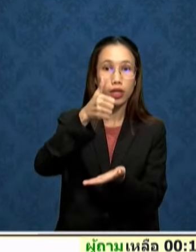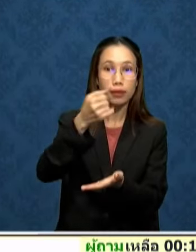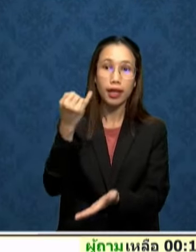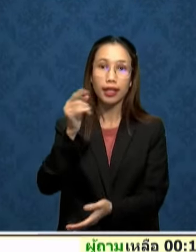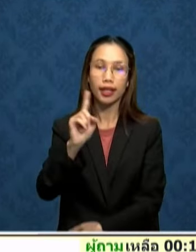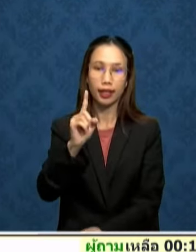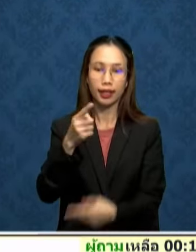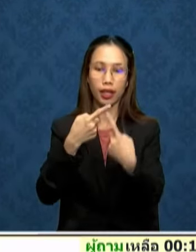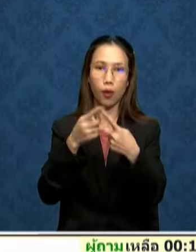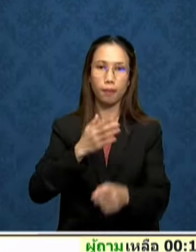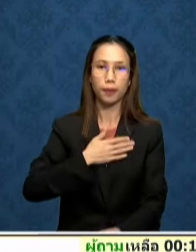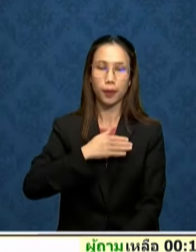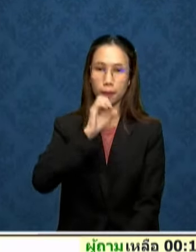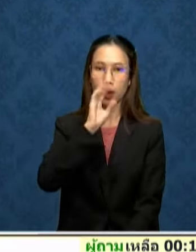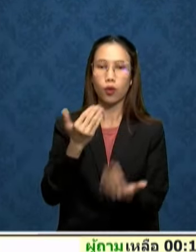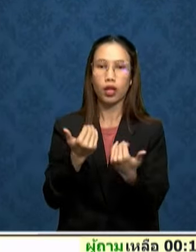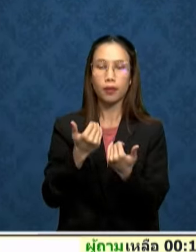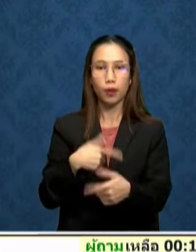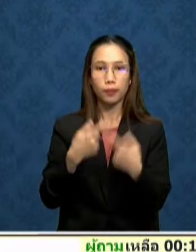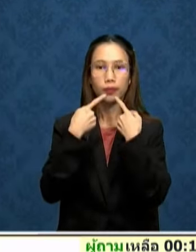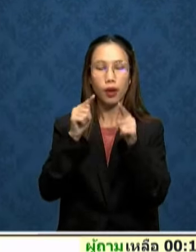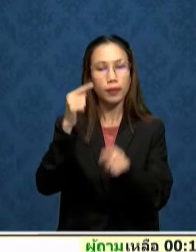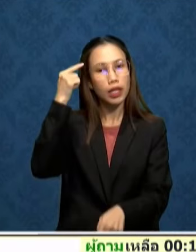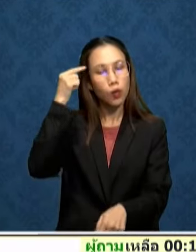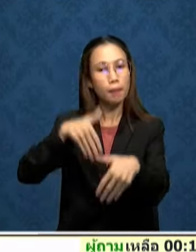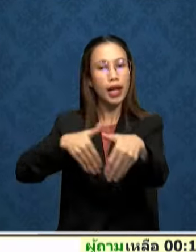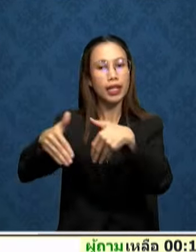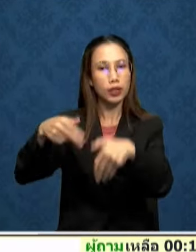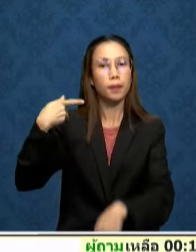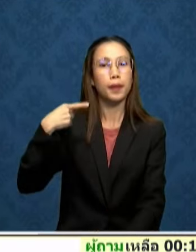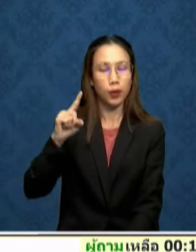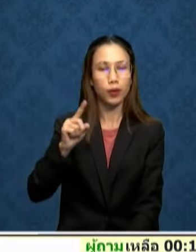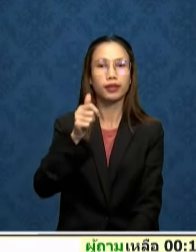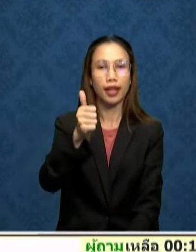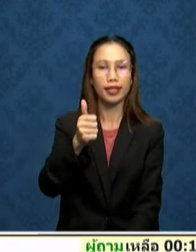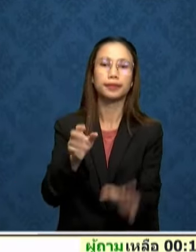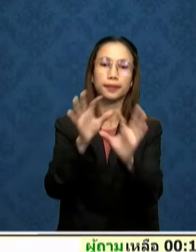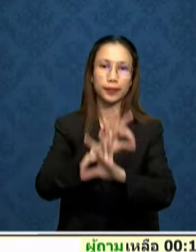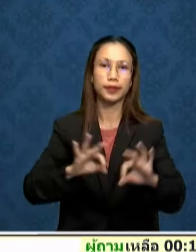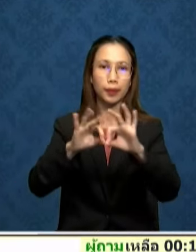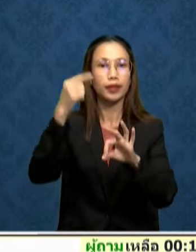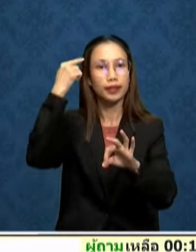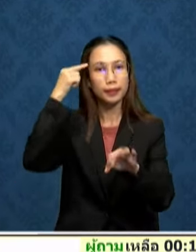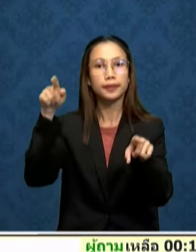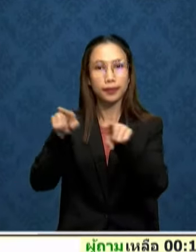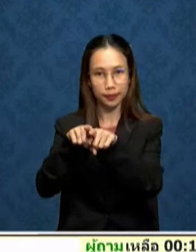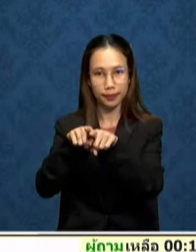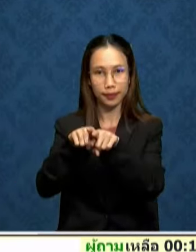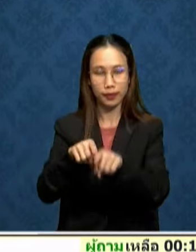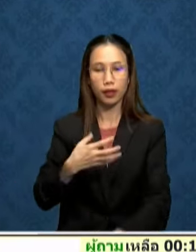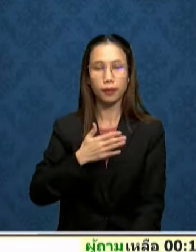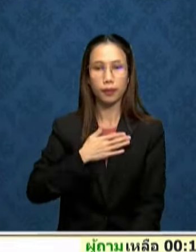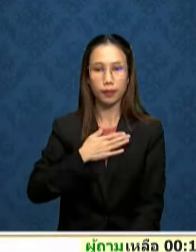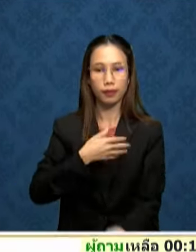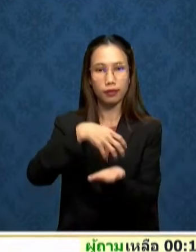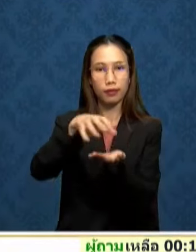ายเนี่ยสิ่งที่ผมยืนยันว่าการตอบในครั้งนี้ผมหวังว่าพี่น้องประชาชนจะได้ประโยชน์นั่นคือสาระสำคัญที่พวกเราเห็นตรงกันครับนะครับผมนำเรียนผ่